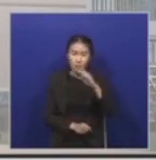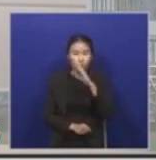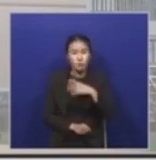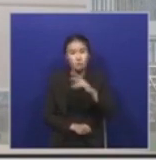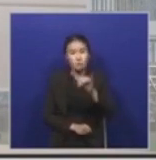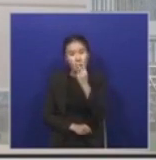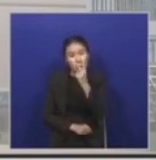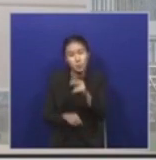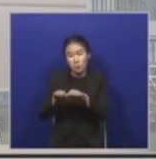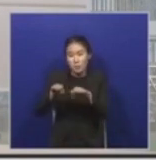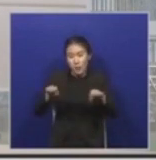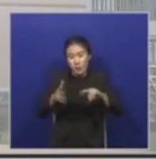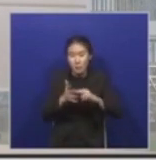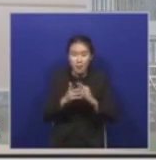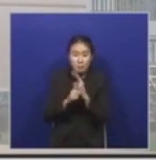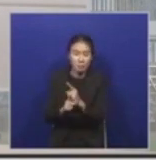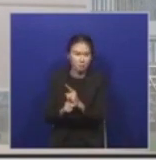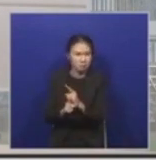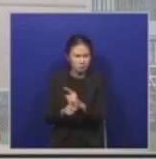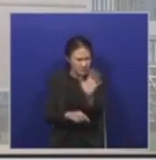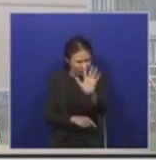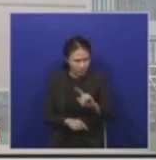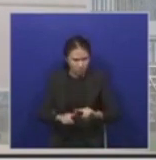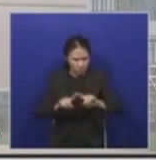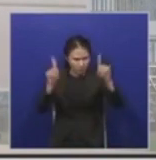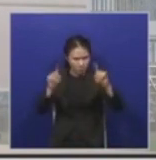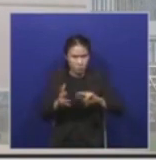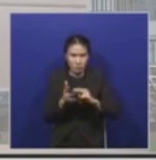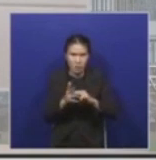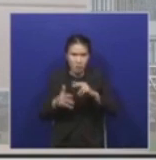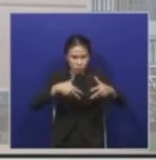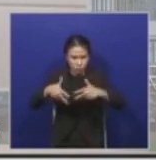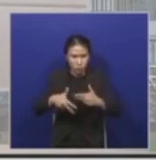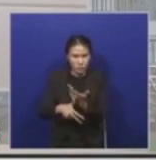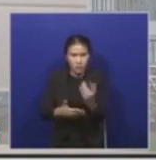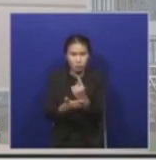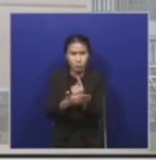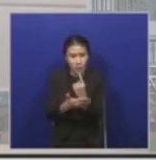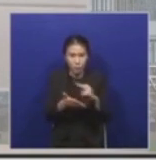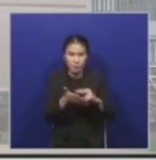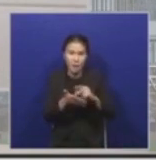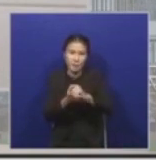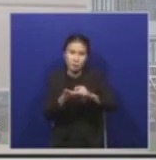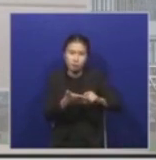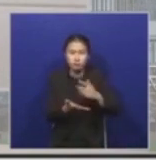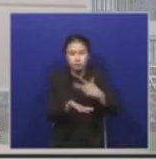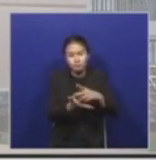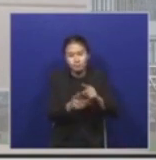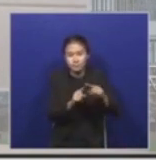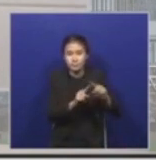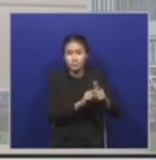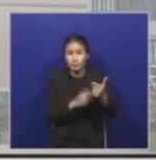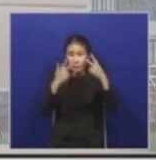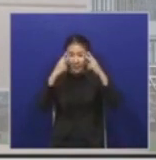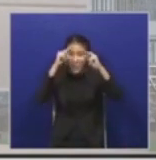ขัดกับหลักการเขาเขียนมาแบบนี้ไม่ได้หรอกครับหลักการมันก็พี่น้องประชาชนที่ผ่านตัวแทนมาเขียนกันทั้งนั้นแหละครับท่านนายกรัฐมน